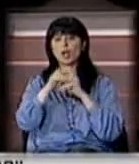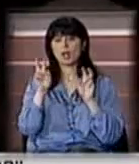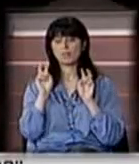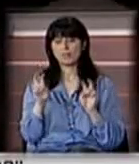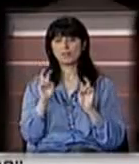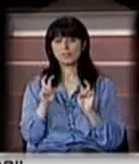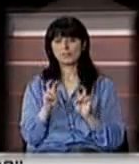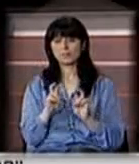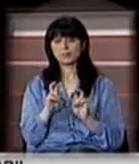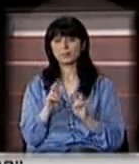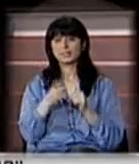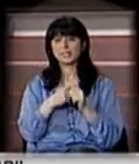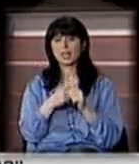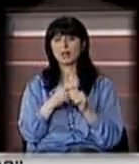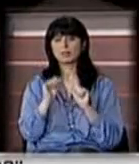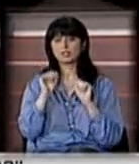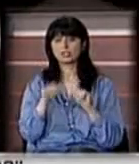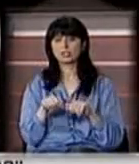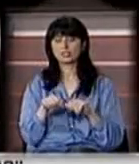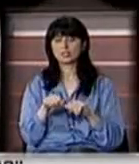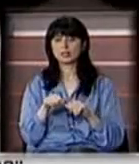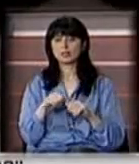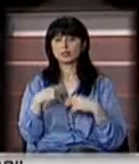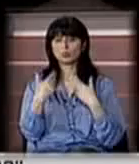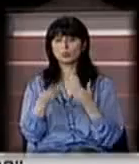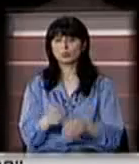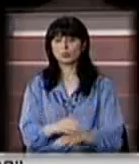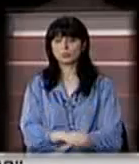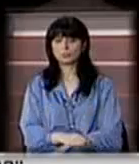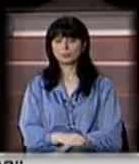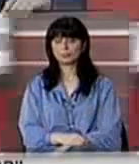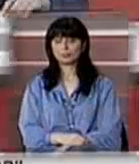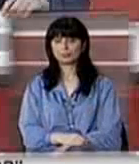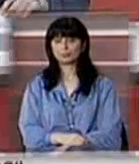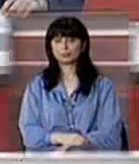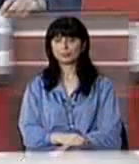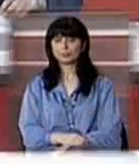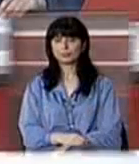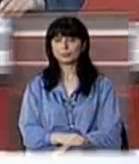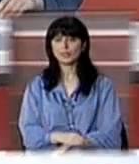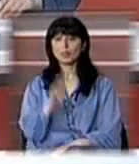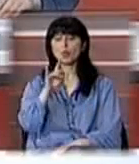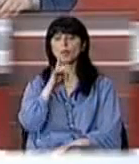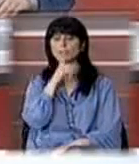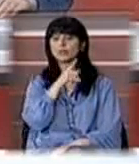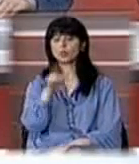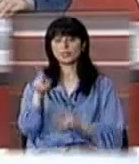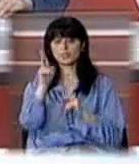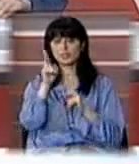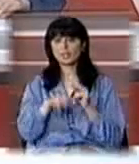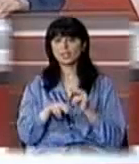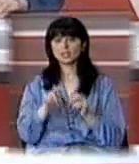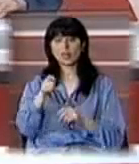ღამეების სახელით შეიძლება უწოდოთ. მომბე ამ დროისთვის დასრულებული არ გადაწყვეტა.